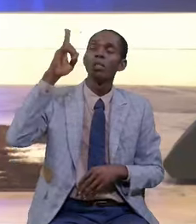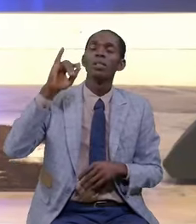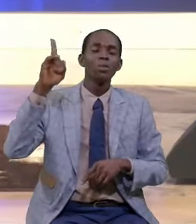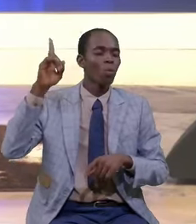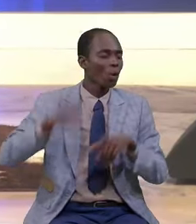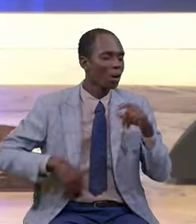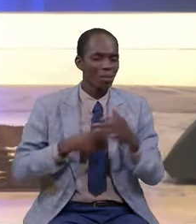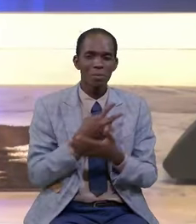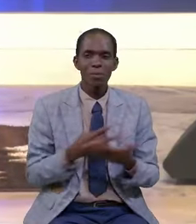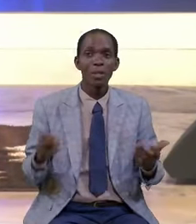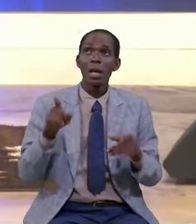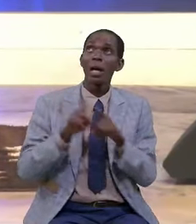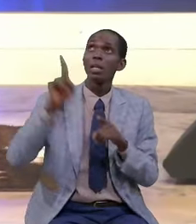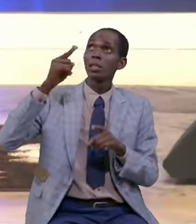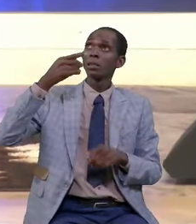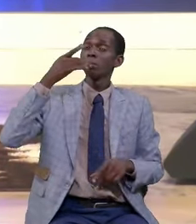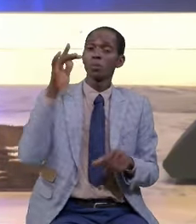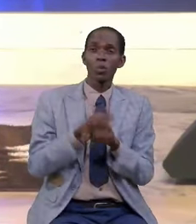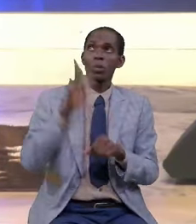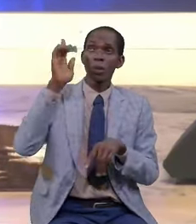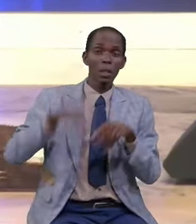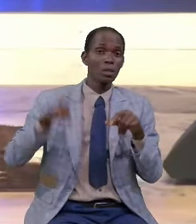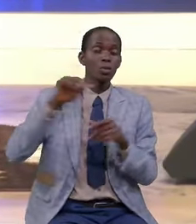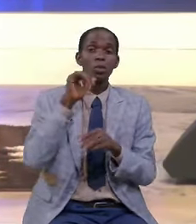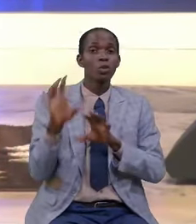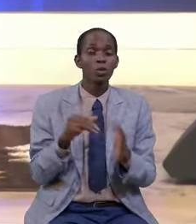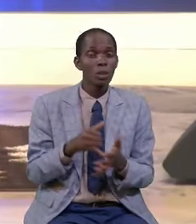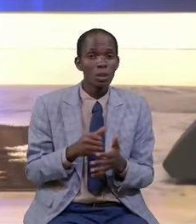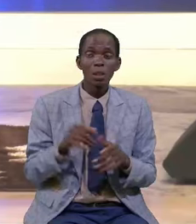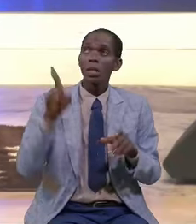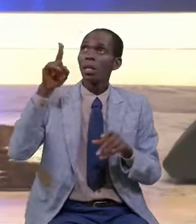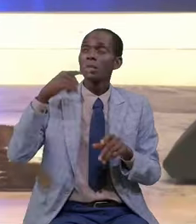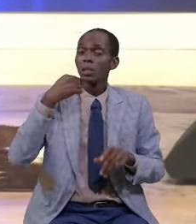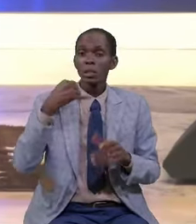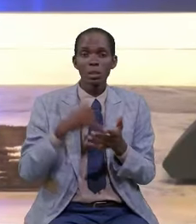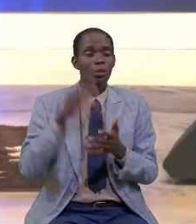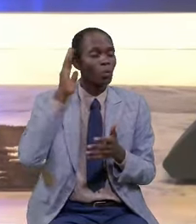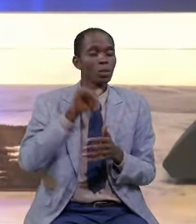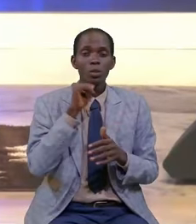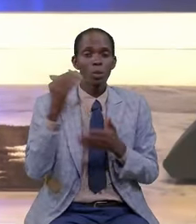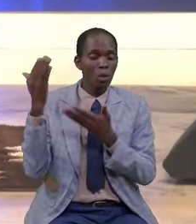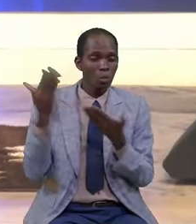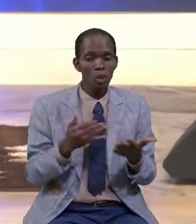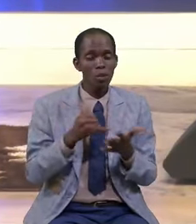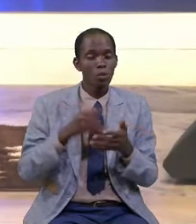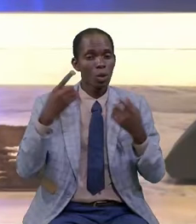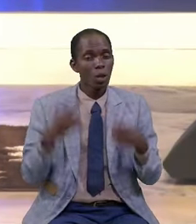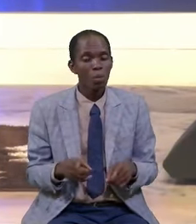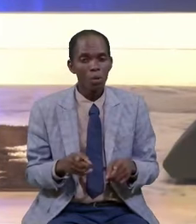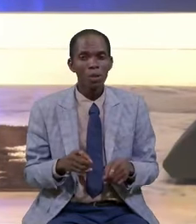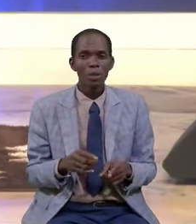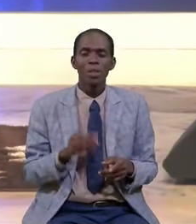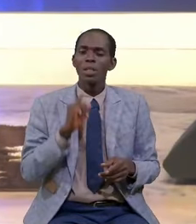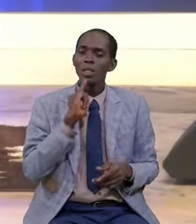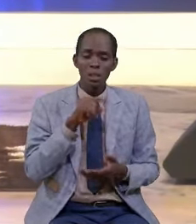pas. A-t-il dit quelque chose et qu'il ne fait pas? A-t-il déclaré qu'il n'exécute pas cela? N'est-ce pas